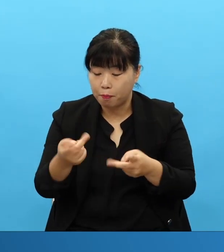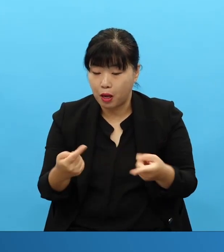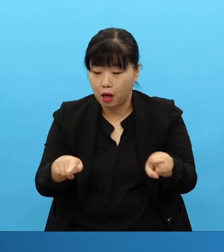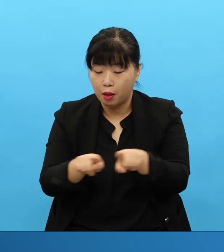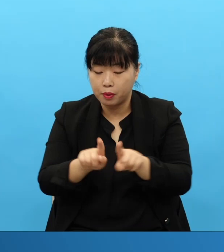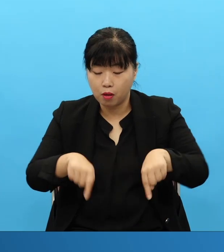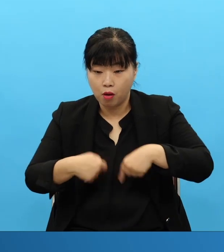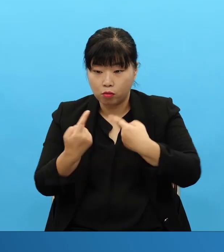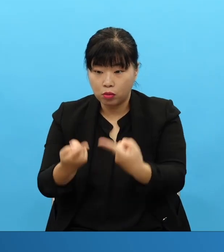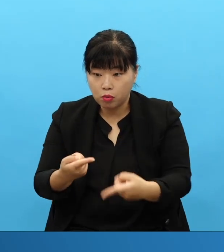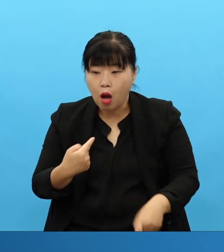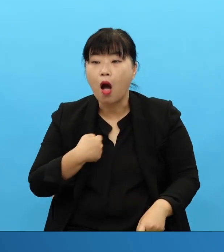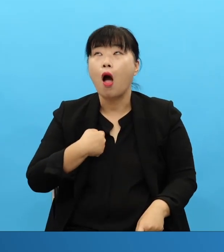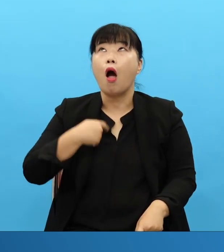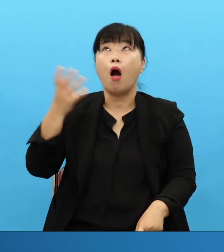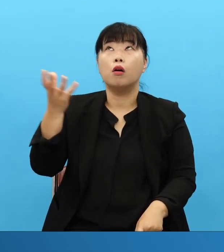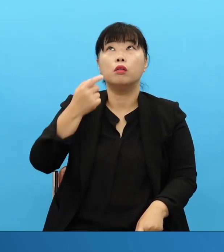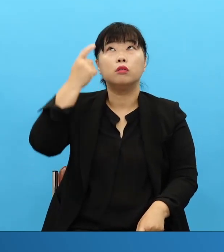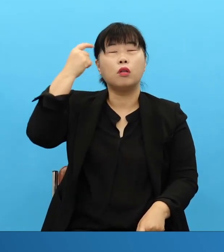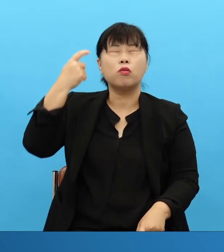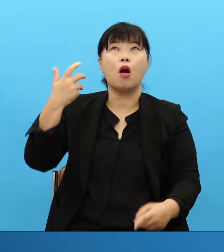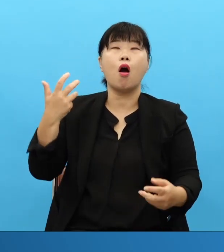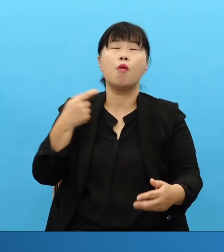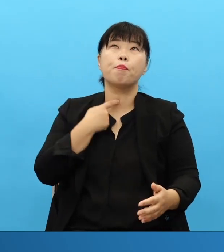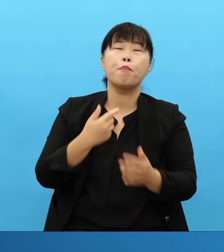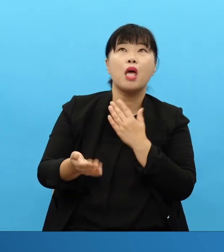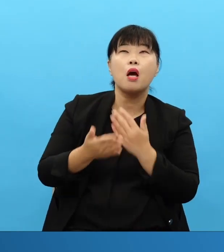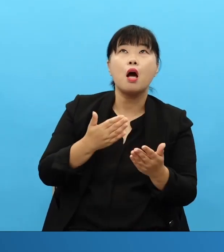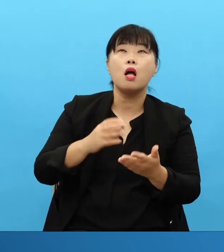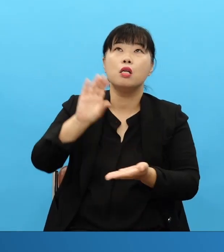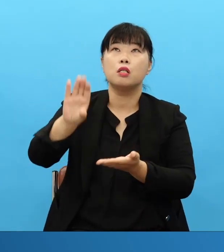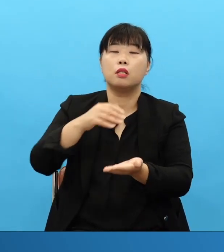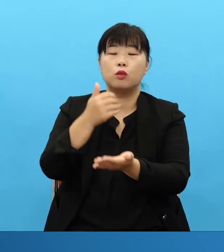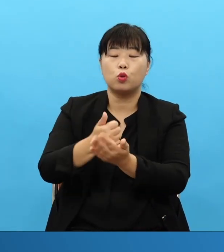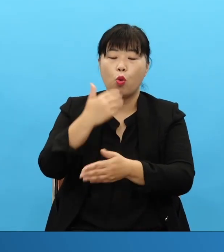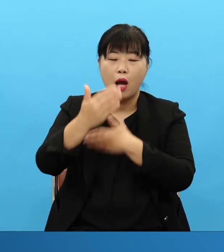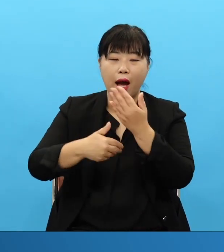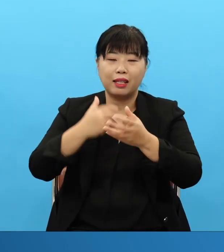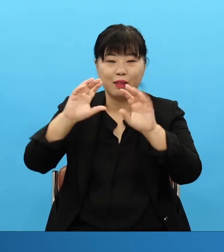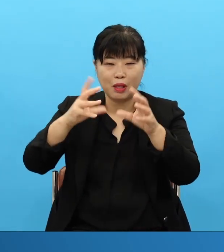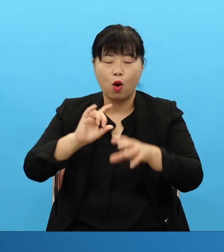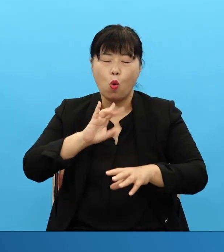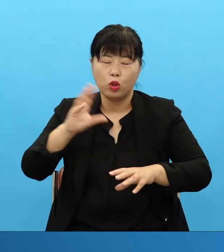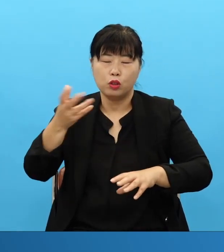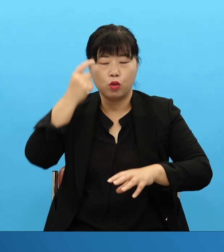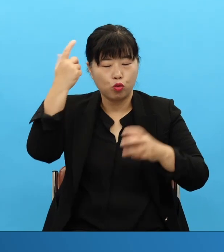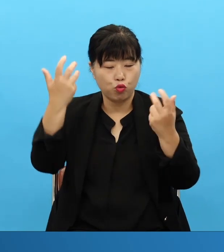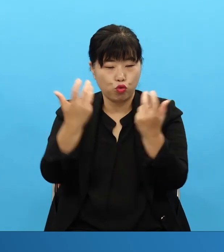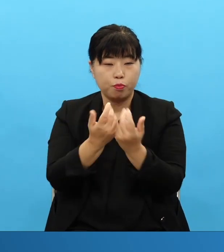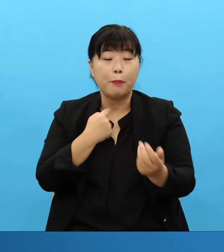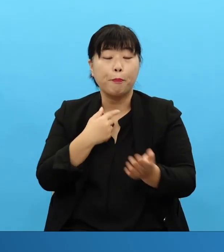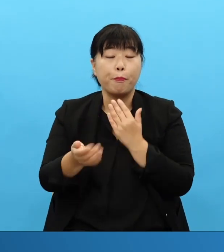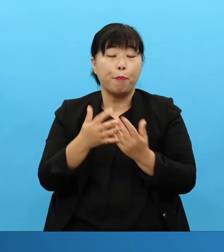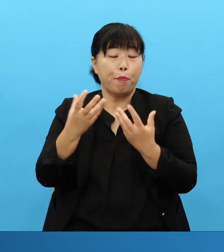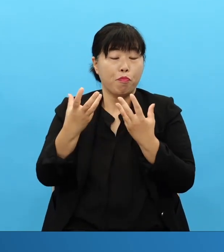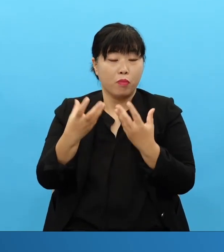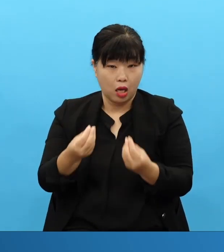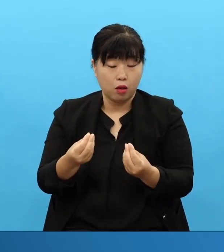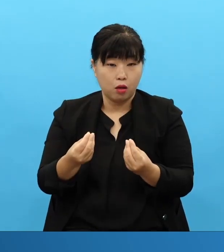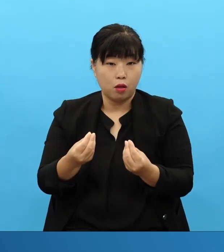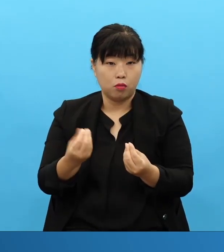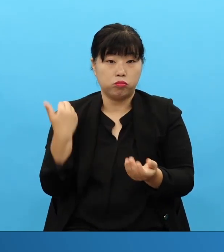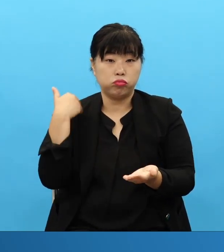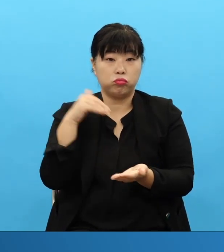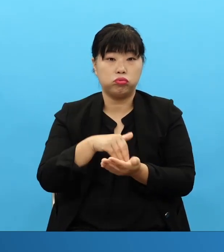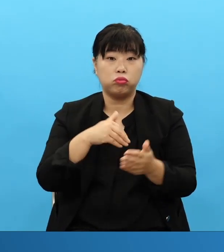went here to worship. 여기서 그리스도 하나님의 나라 오직 성령을 체험해요. And here they experience 끝난 Christ, 거죠. God's kingdom, and only the